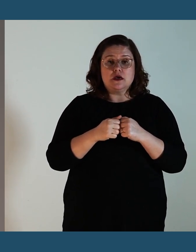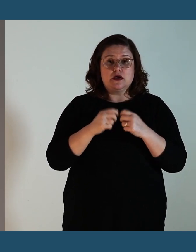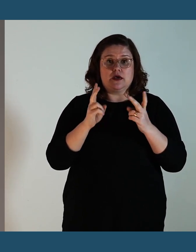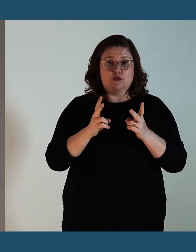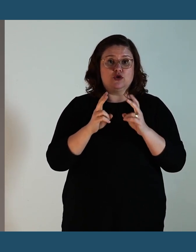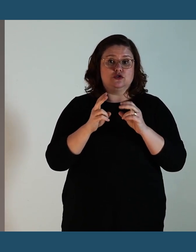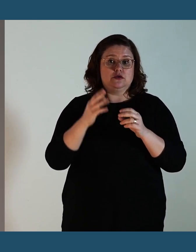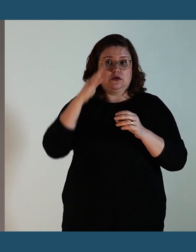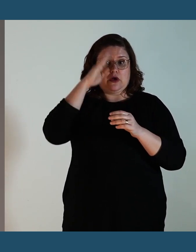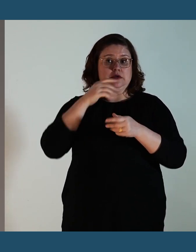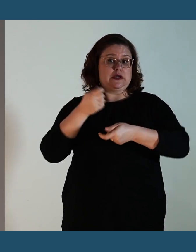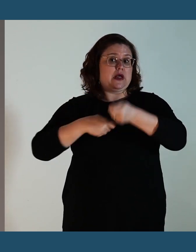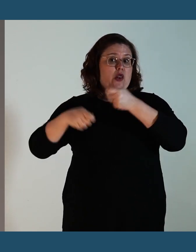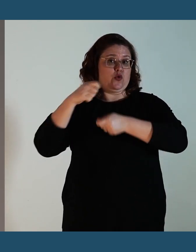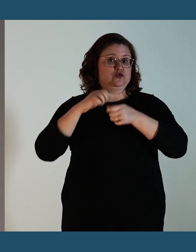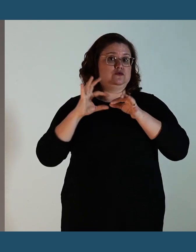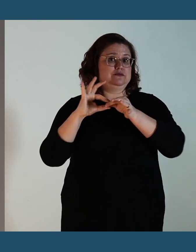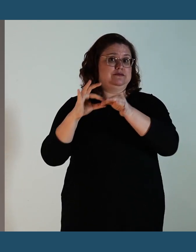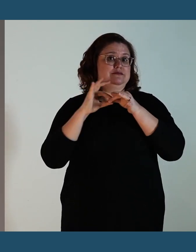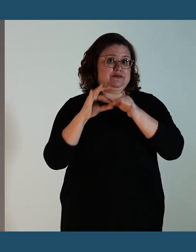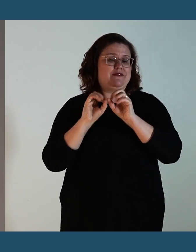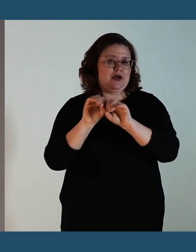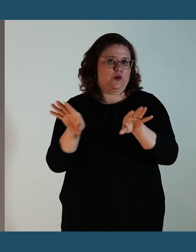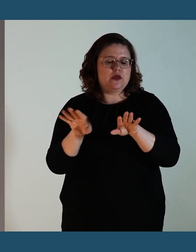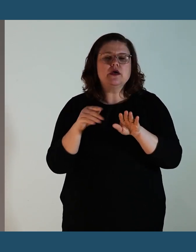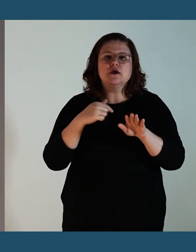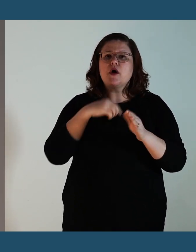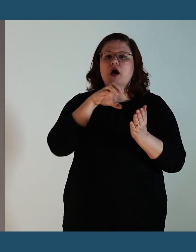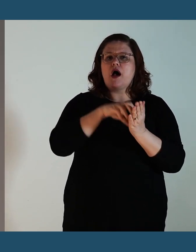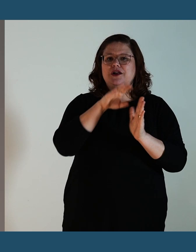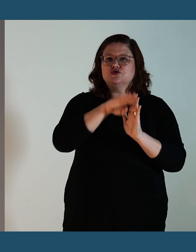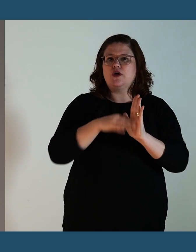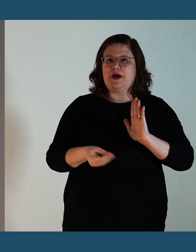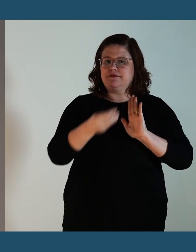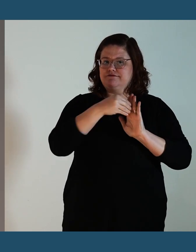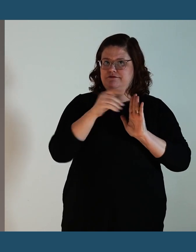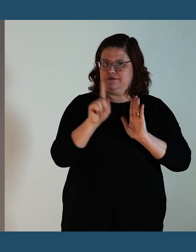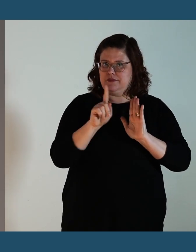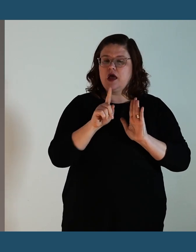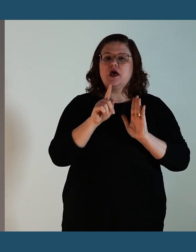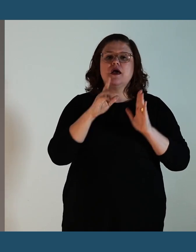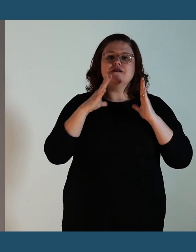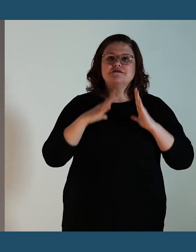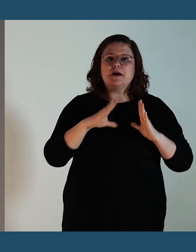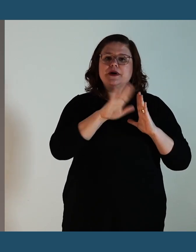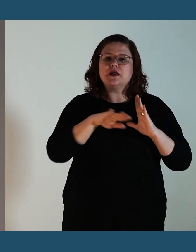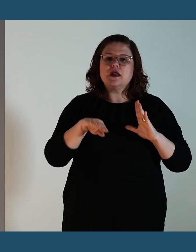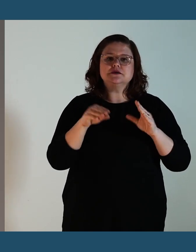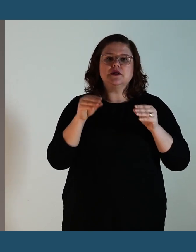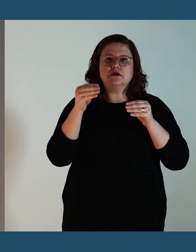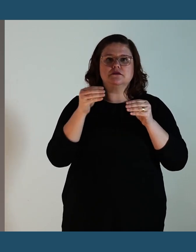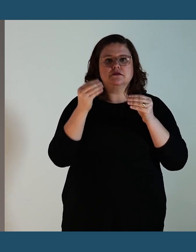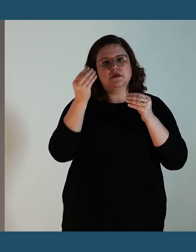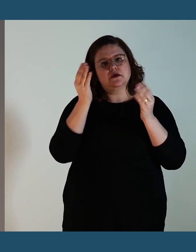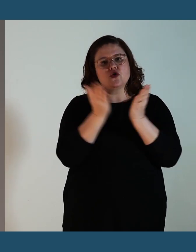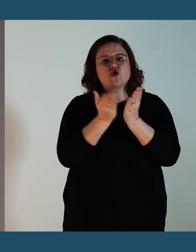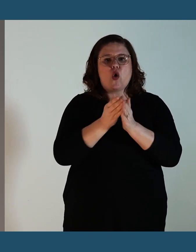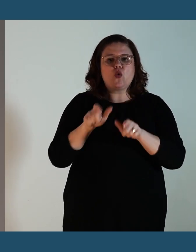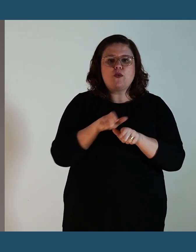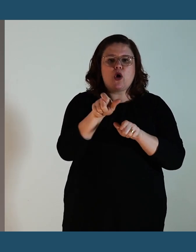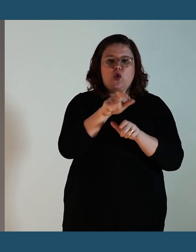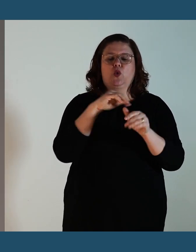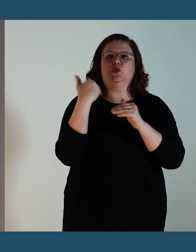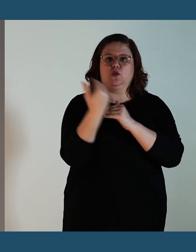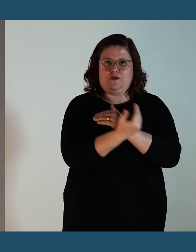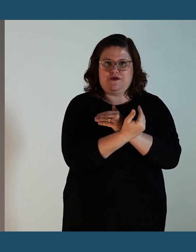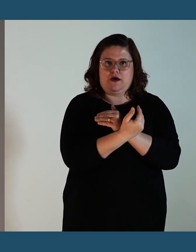meidän kansantaloudelle hyvin vahvasti, joten mun tämä hallitusohjelmakirjaus oli, että turvataan vammaisten lasten koulupolku. Eli